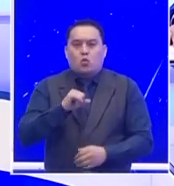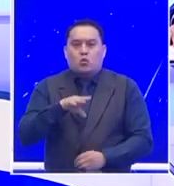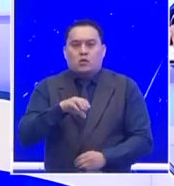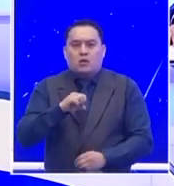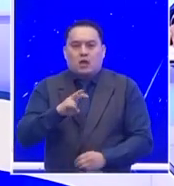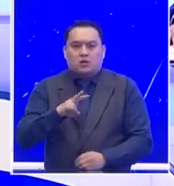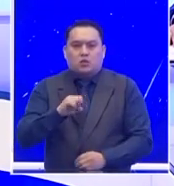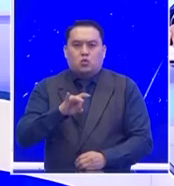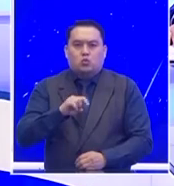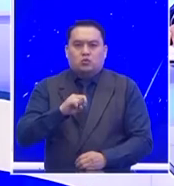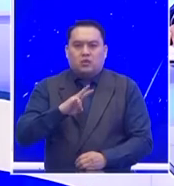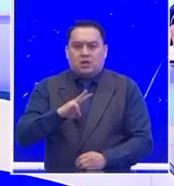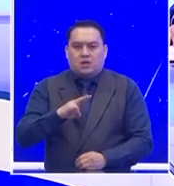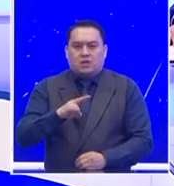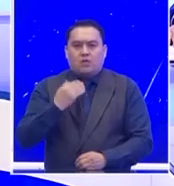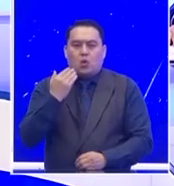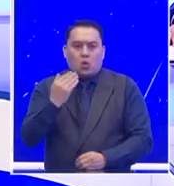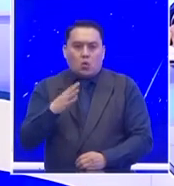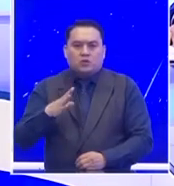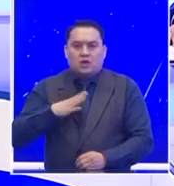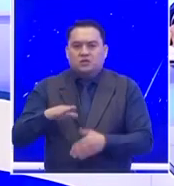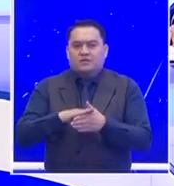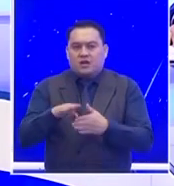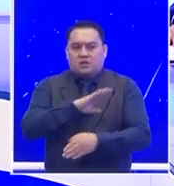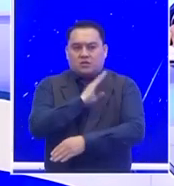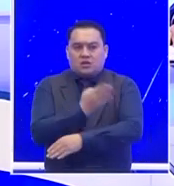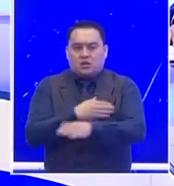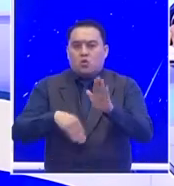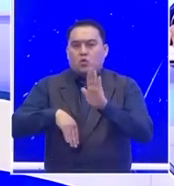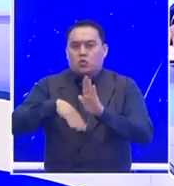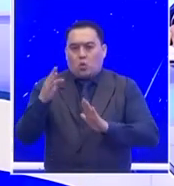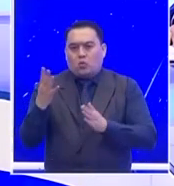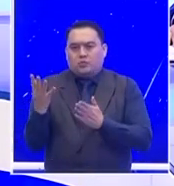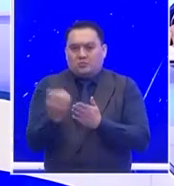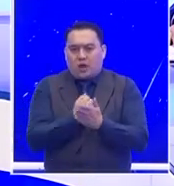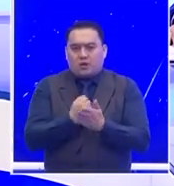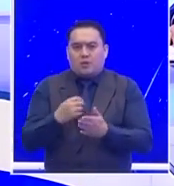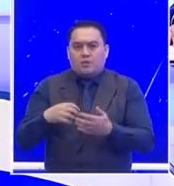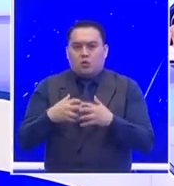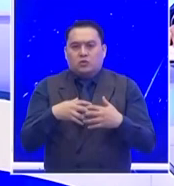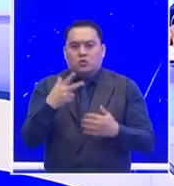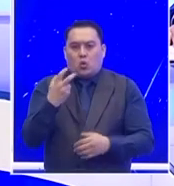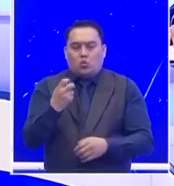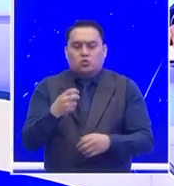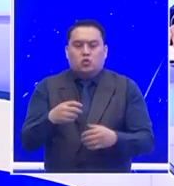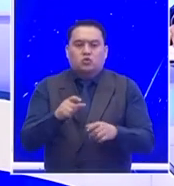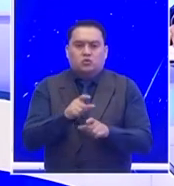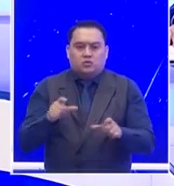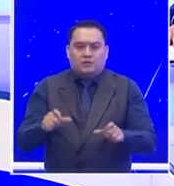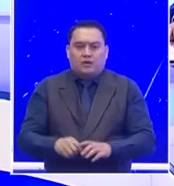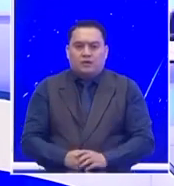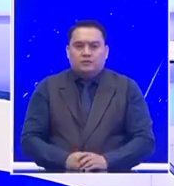Улану Рыскулу и Руслану Абдразакову. За звание самых лучших и ловких наездников боролись около 300